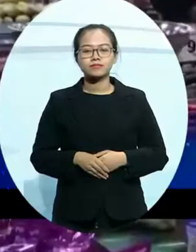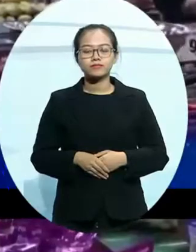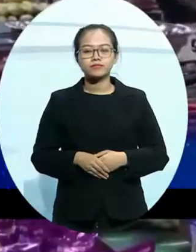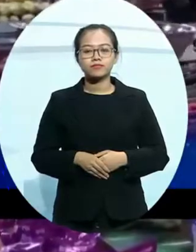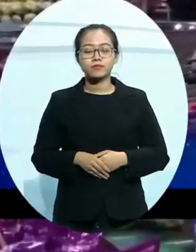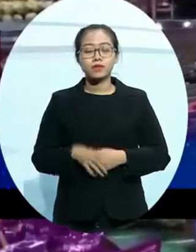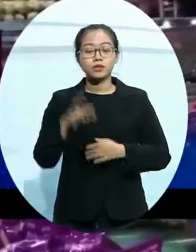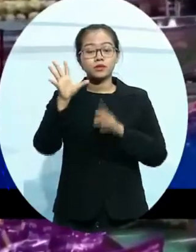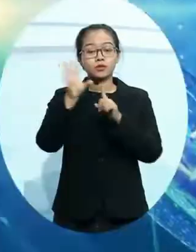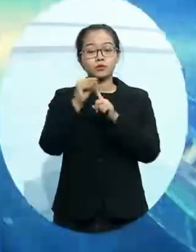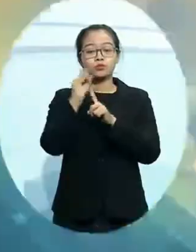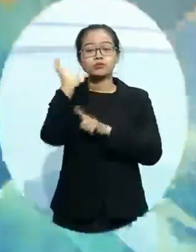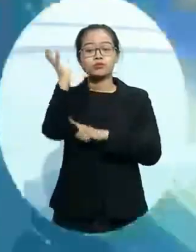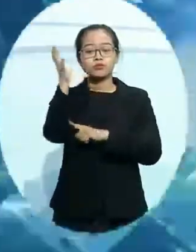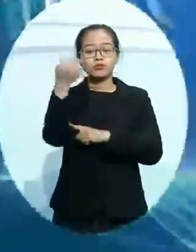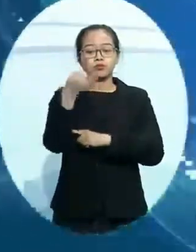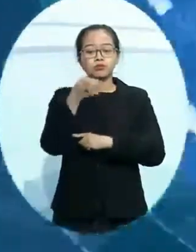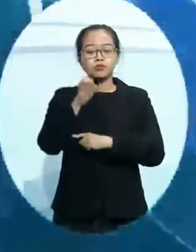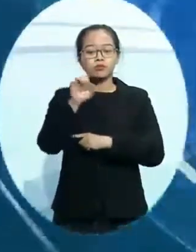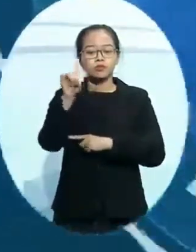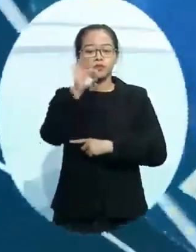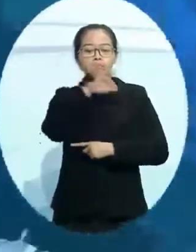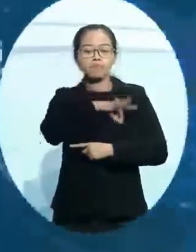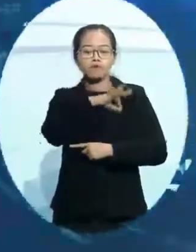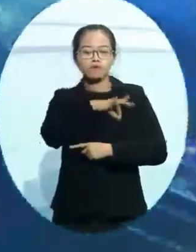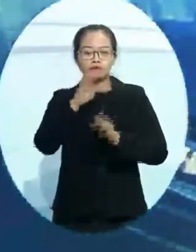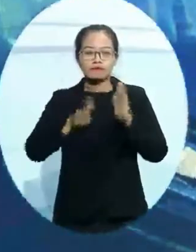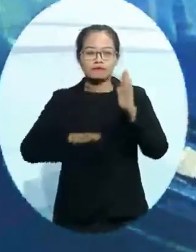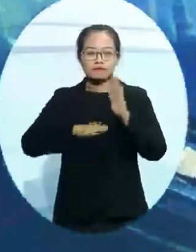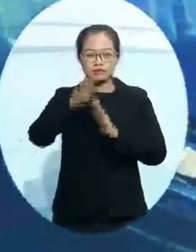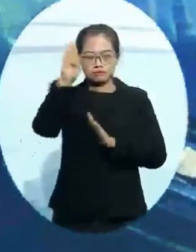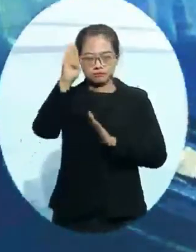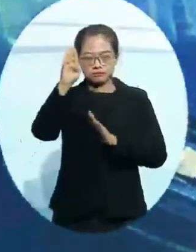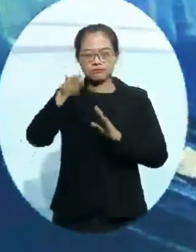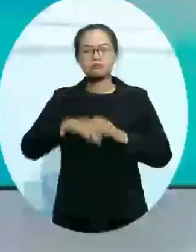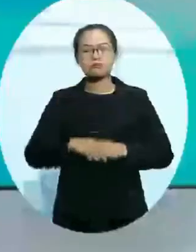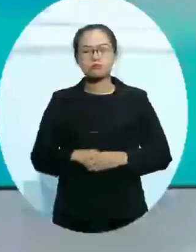Trong phần tin thế giới, Fed nâng lãi suất dự trữ trong gần 30 năm qua.